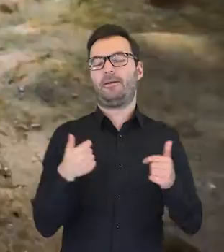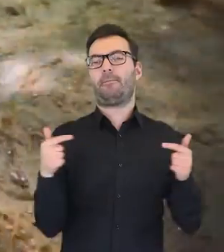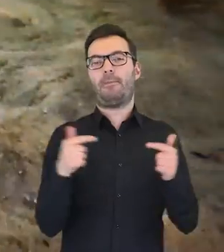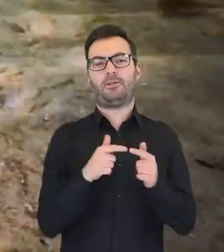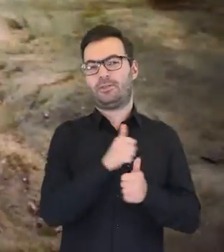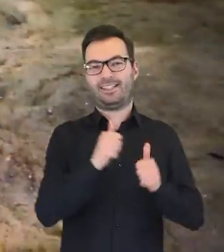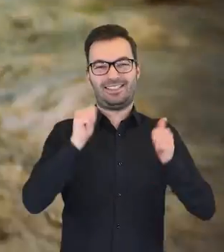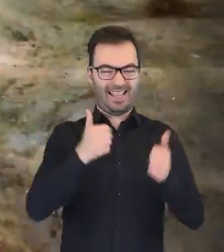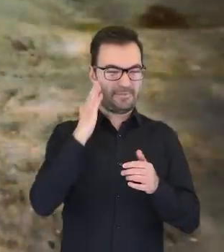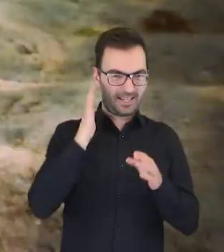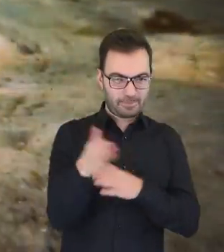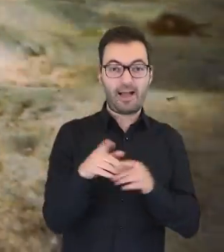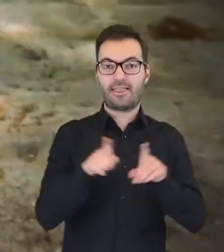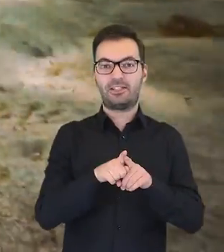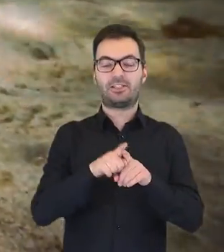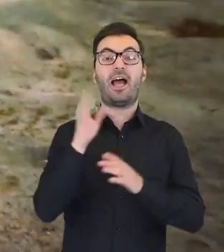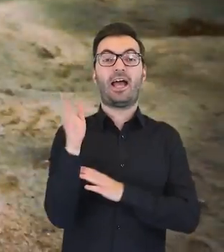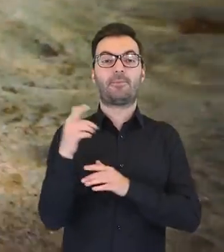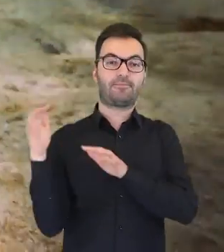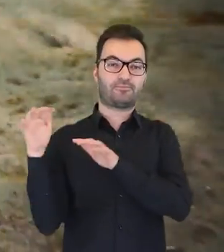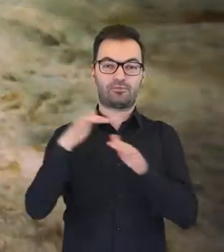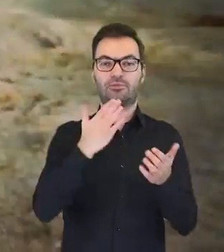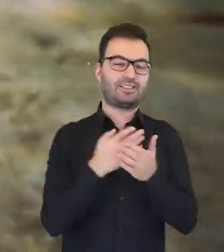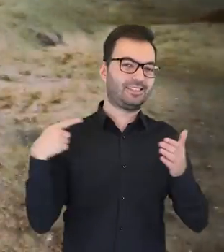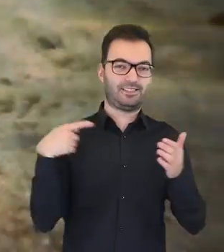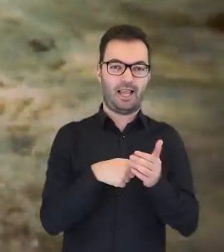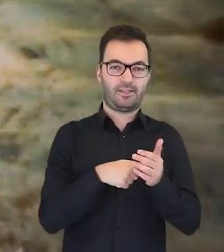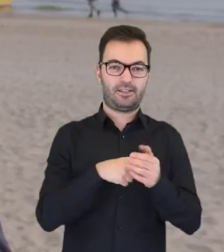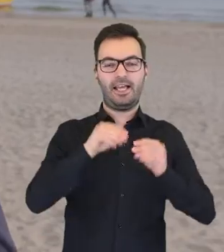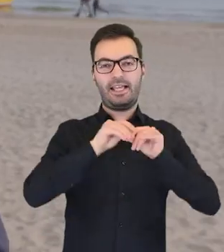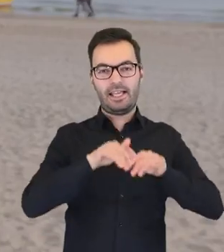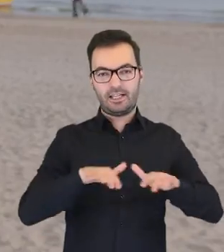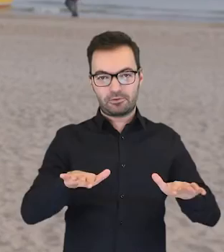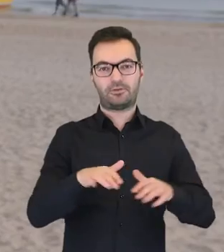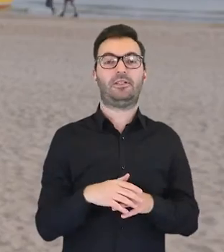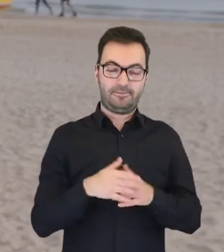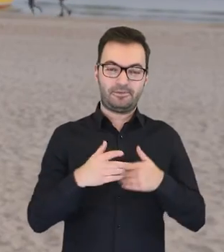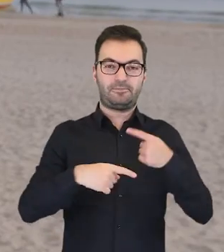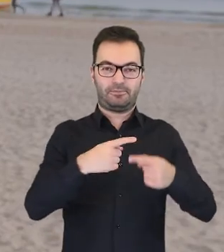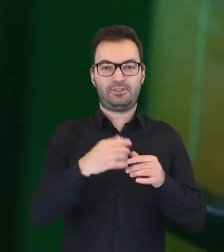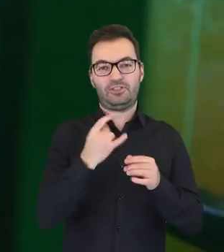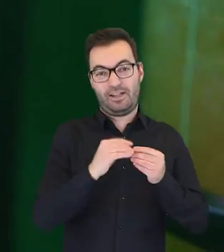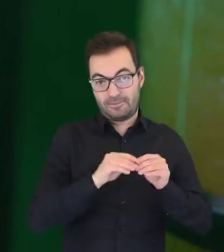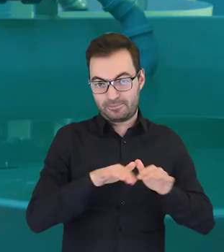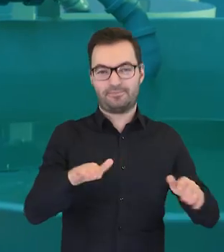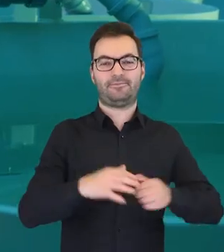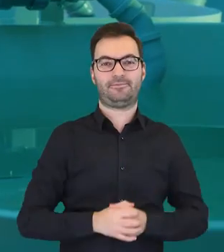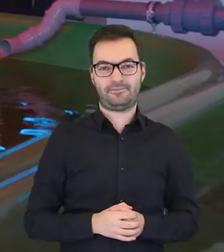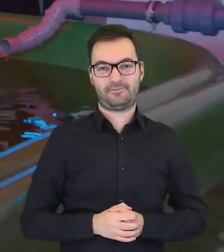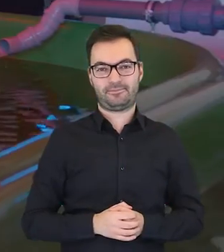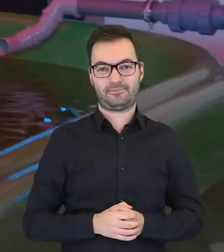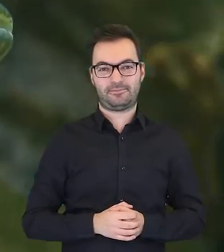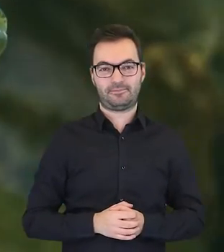tylko jego stali mieszkańcy, ale także ryby, które przybywają do tego obszaru tylko po to, żeby złożyć ikrę i mieć potomstwo.